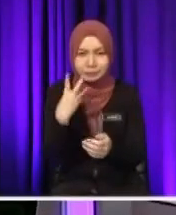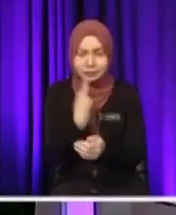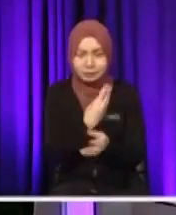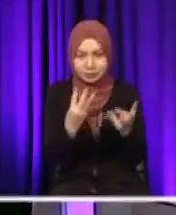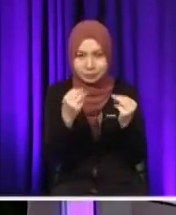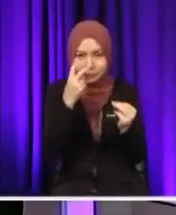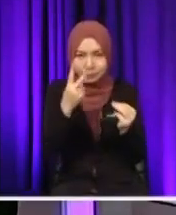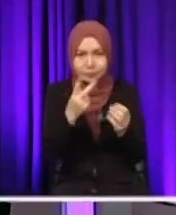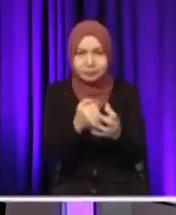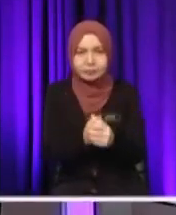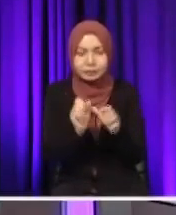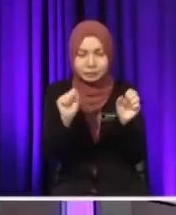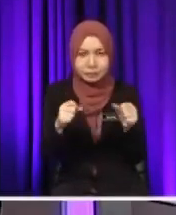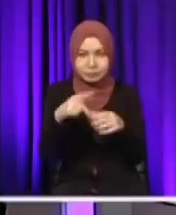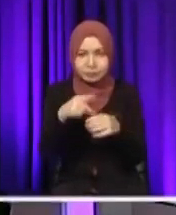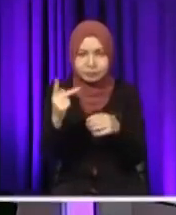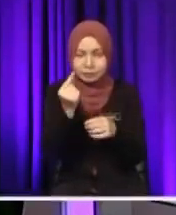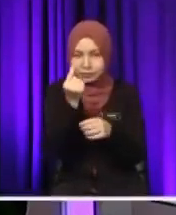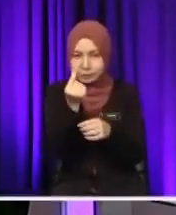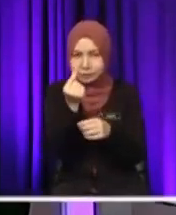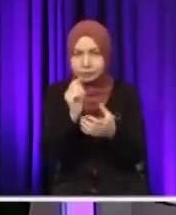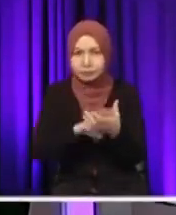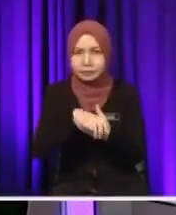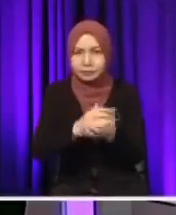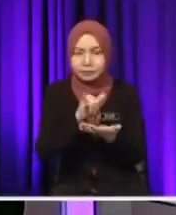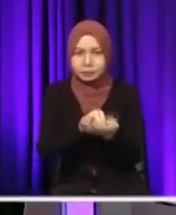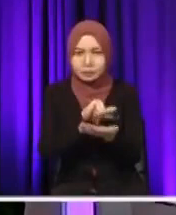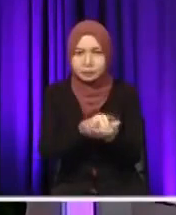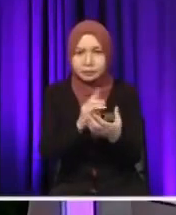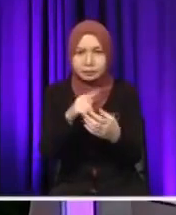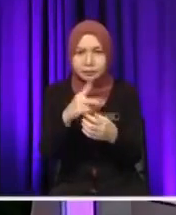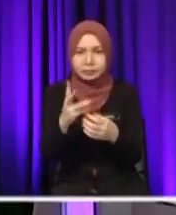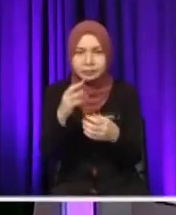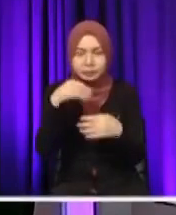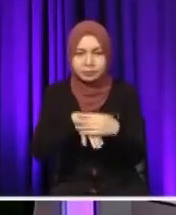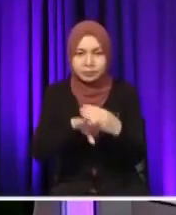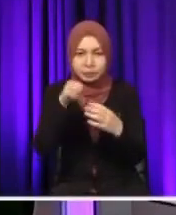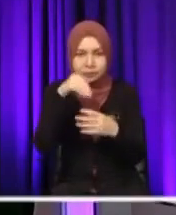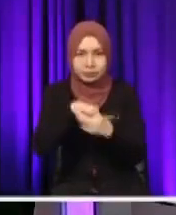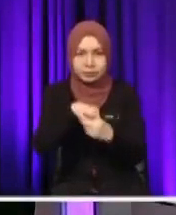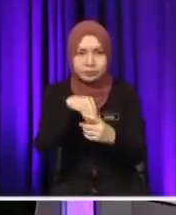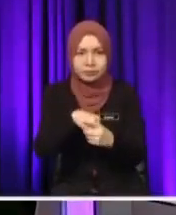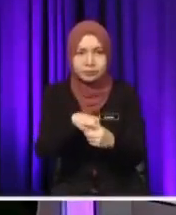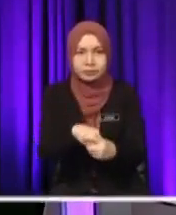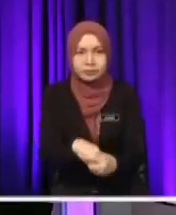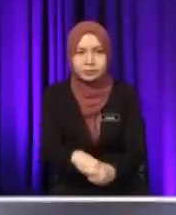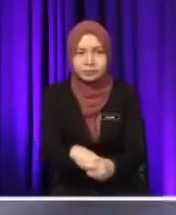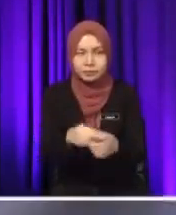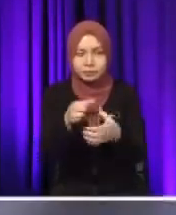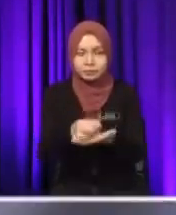semak, boleh keluarkan sikit sabun tu daripada ni, masukkan ke dalam apa? Tabung uji